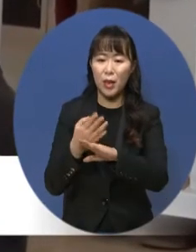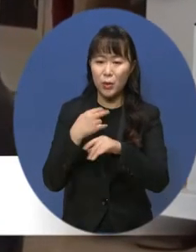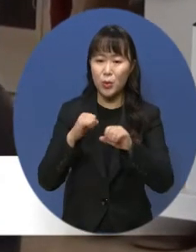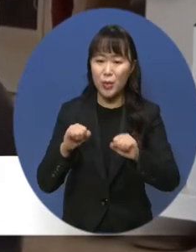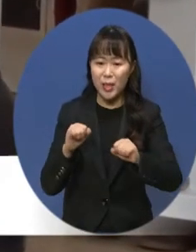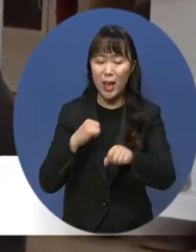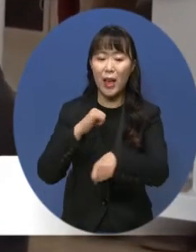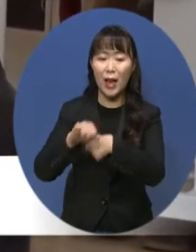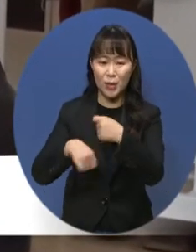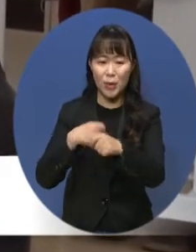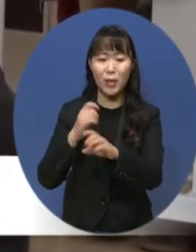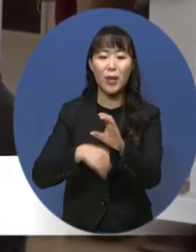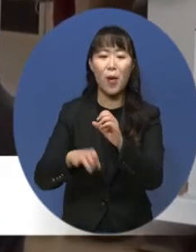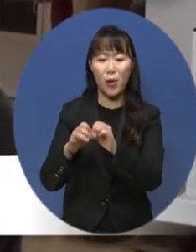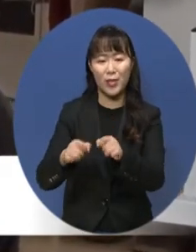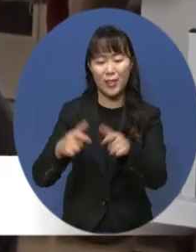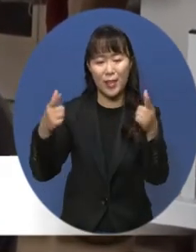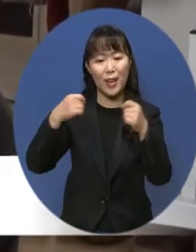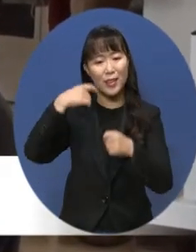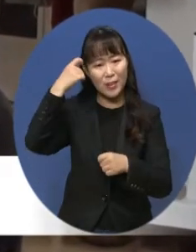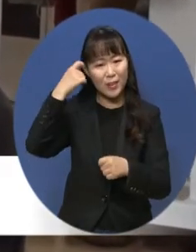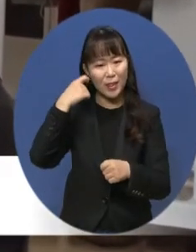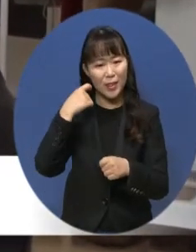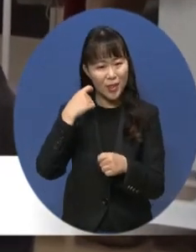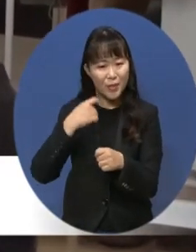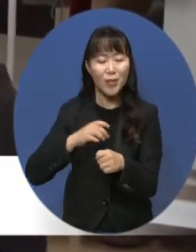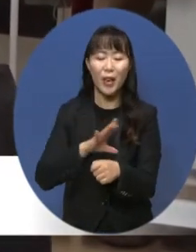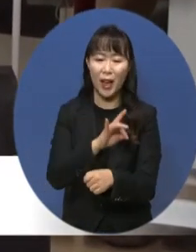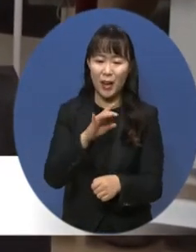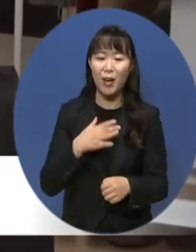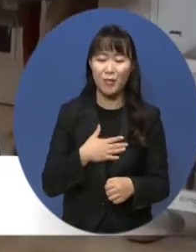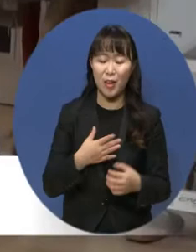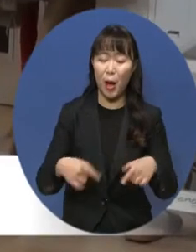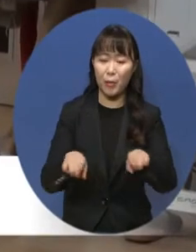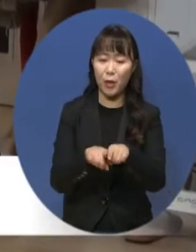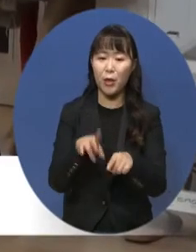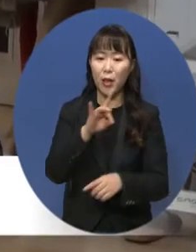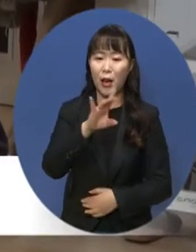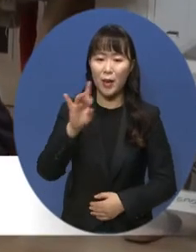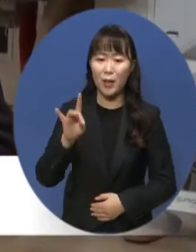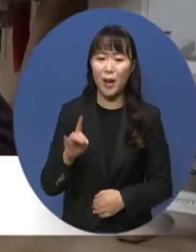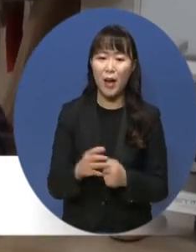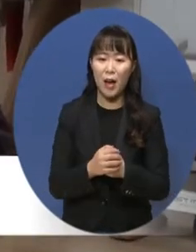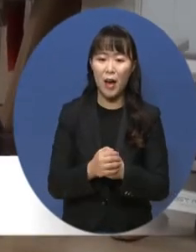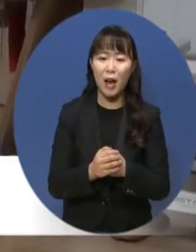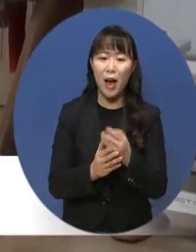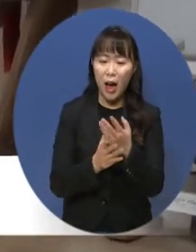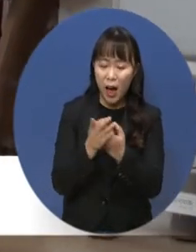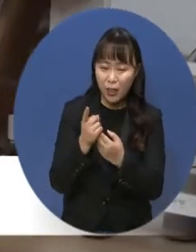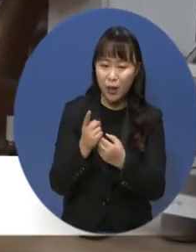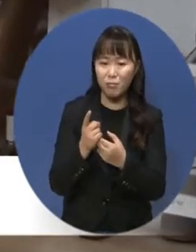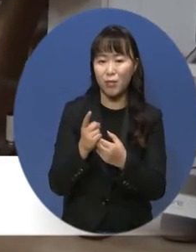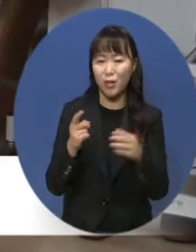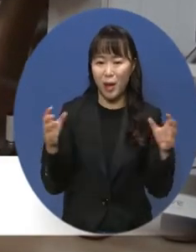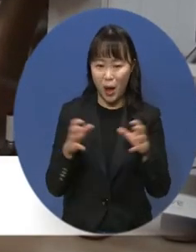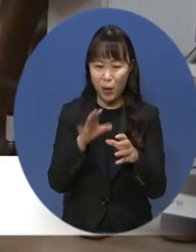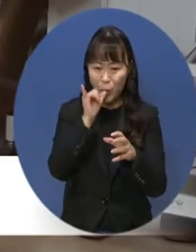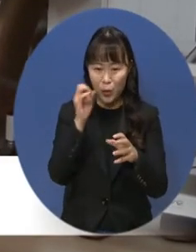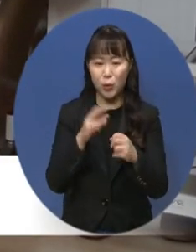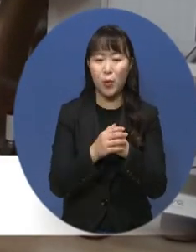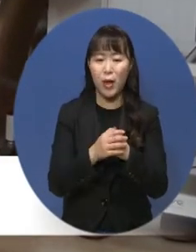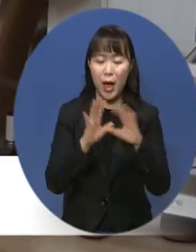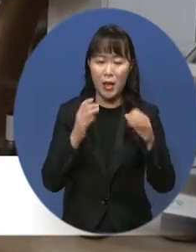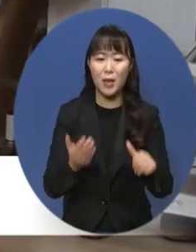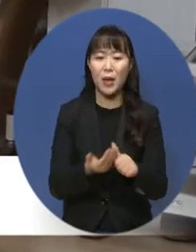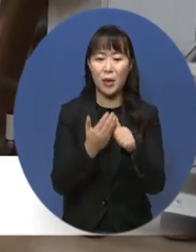이제 가족이 늘어난 것 같은 느낌으로 저희는 함께 했어요. 때때로는 하나로 같이 뭉치게도 해주고 육아에서